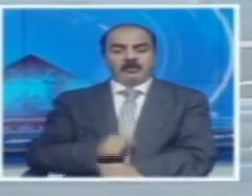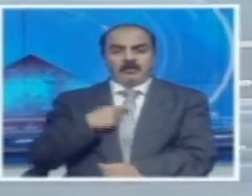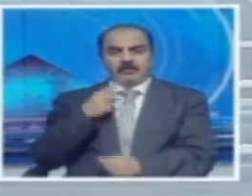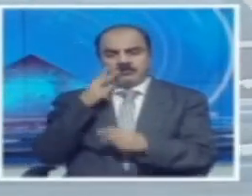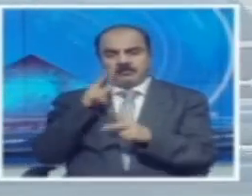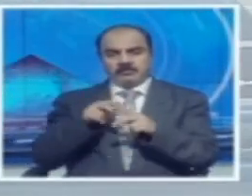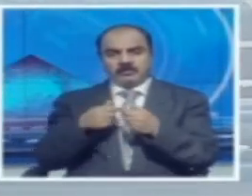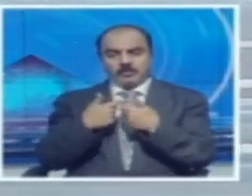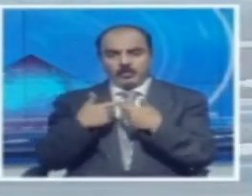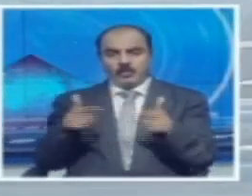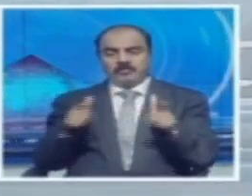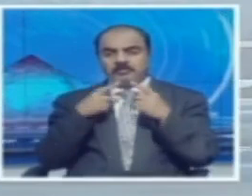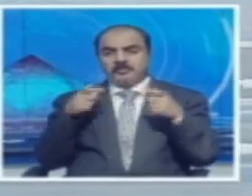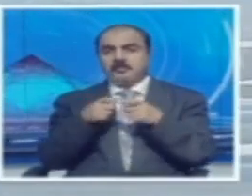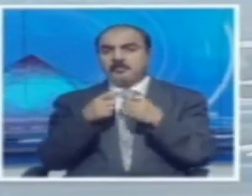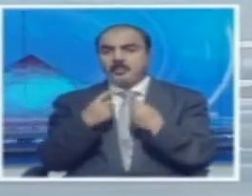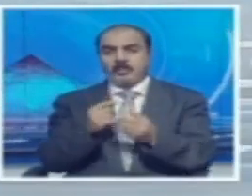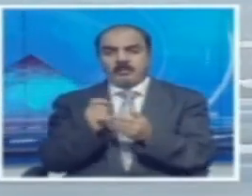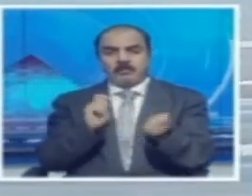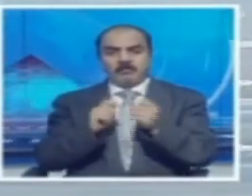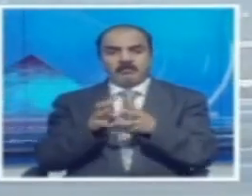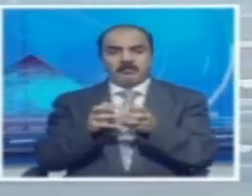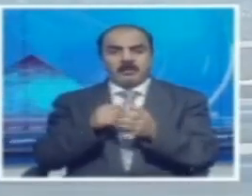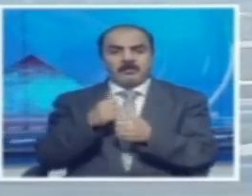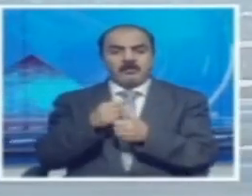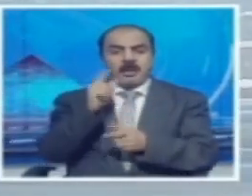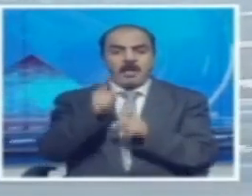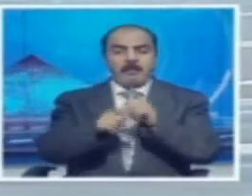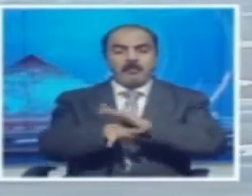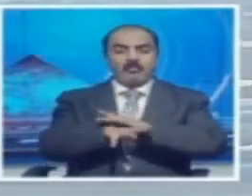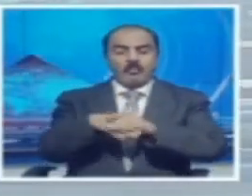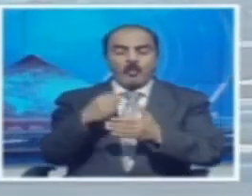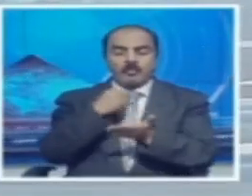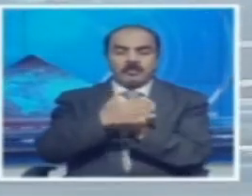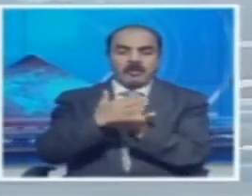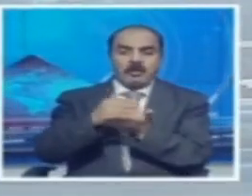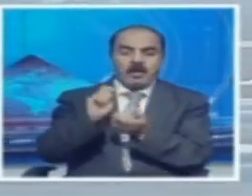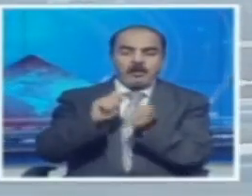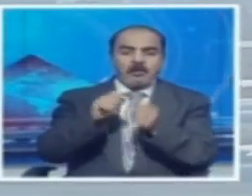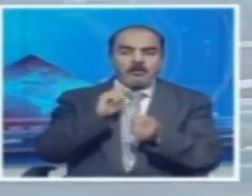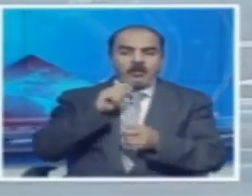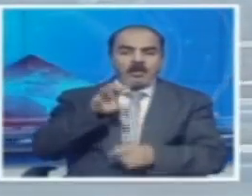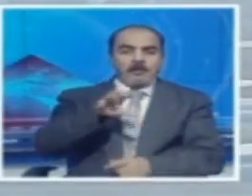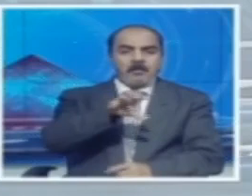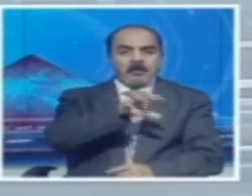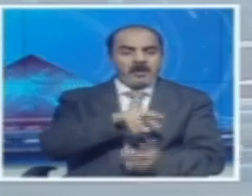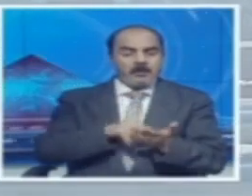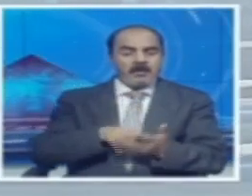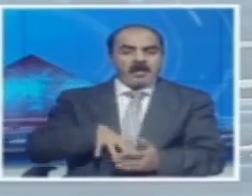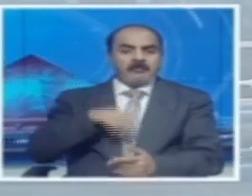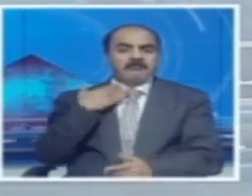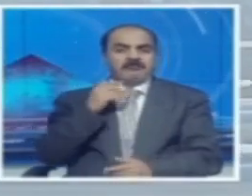والمرافق والمجتمعات العمرانية، وصرح متحدث الرئاسة بأن الاجتماع تناول استعراض الموقف التنفيذي